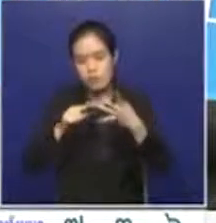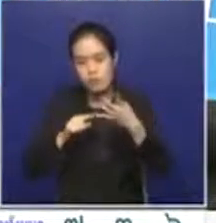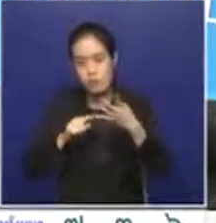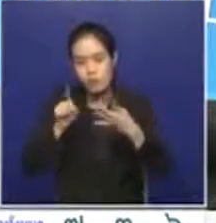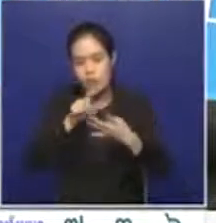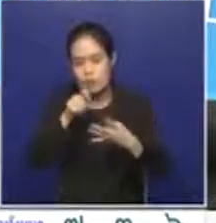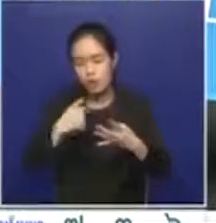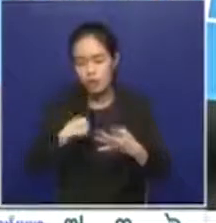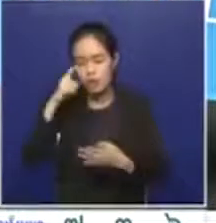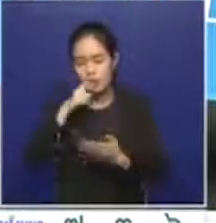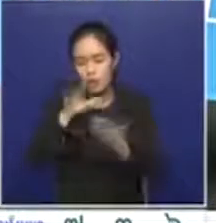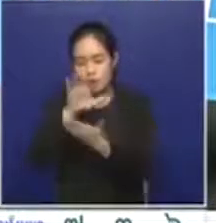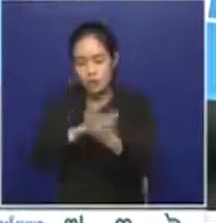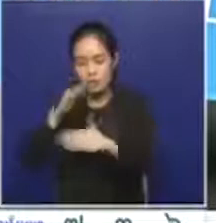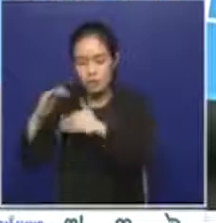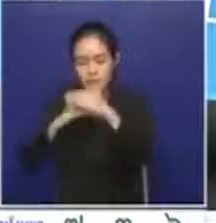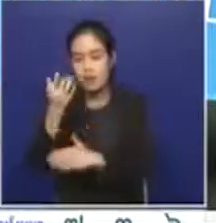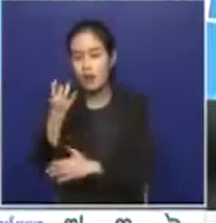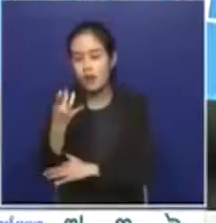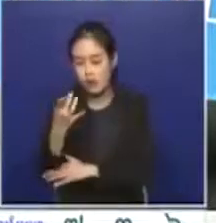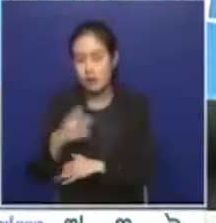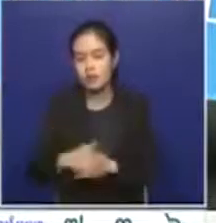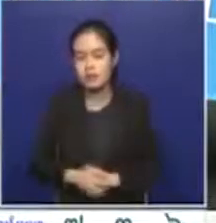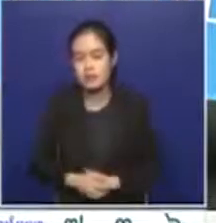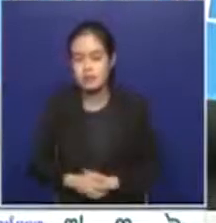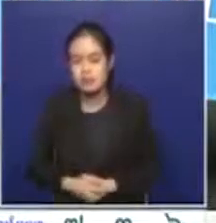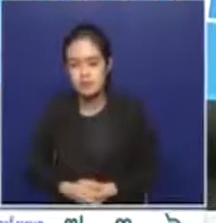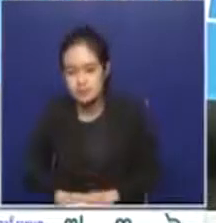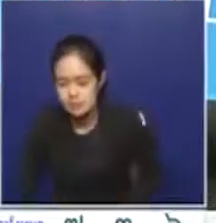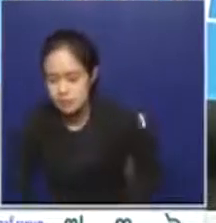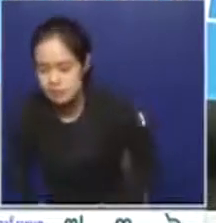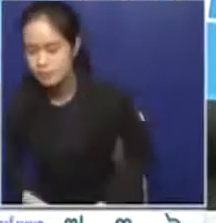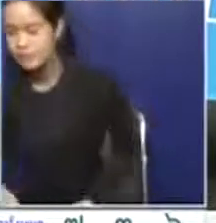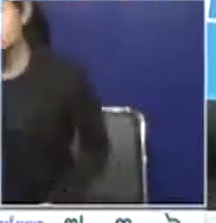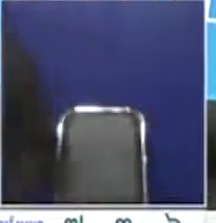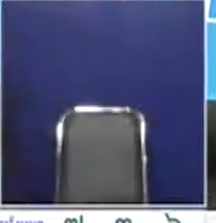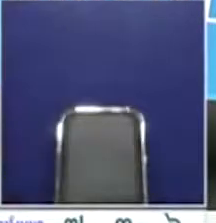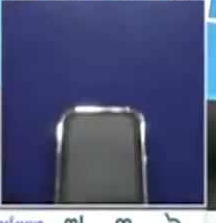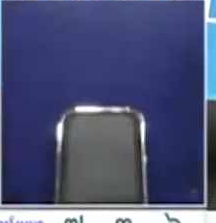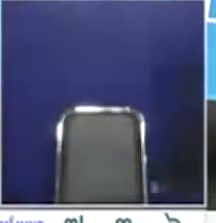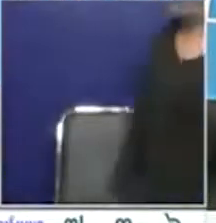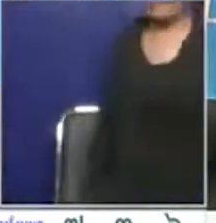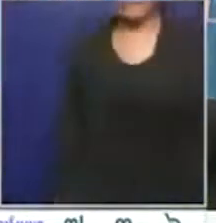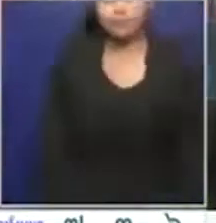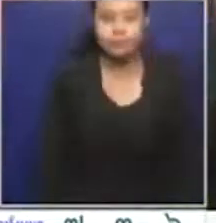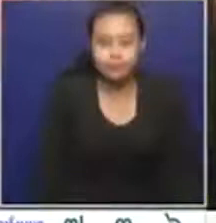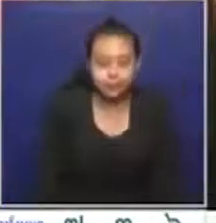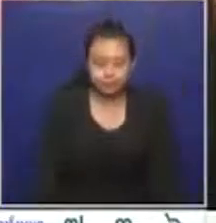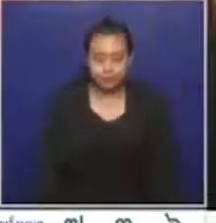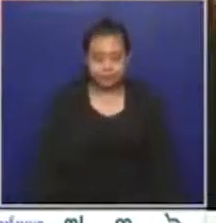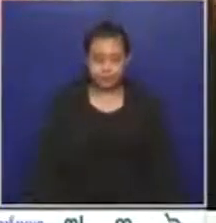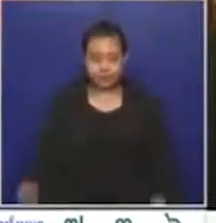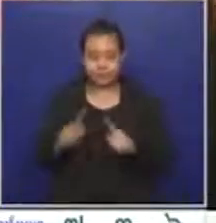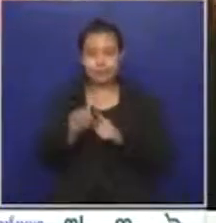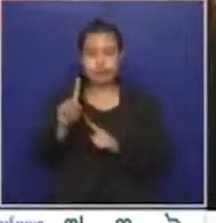บันได4ขั้นในการที่ประเทศไทยจะก้าวย่างเข้าสู่ข้อตกลงแม็กอย่างสมบูรณ์ดังต่อไปนี้ครับขั้นแรก